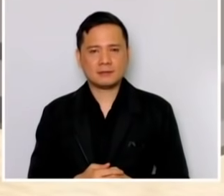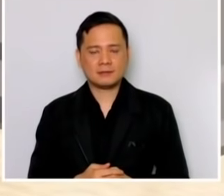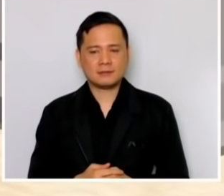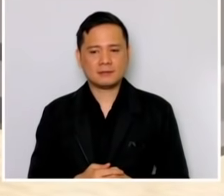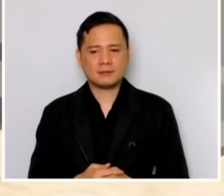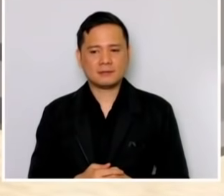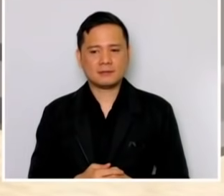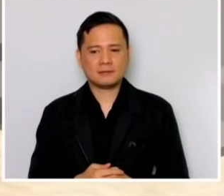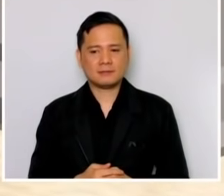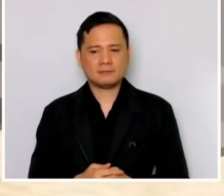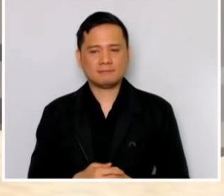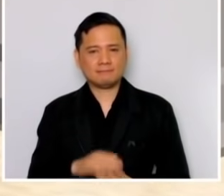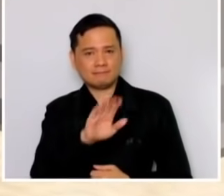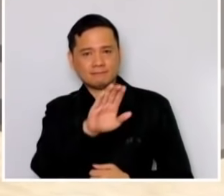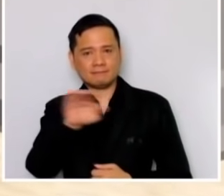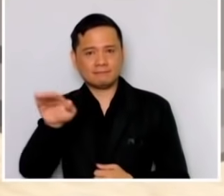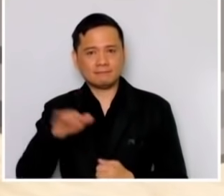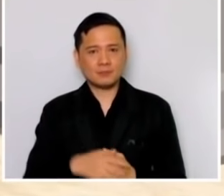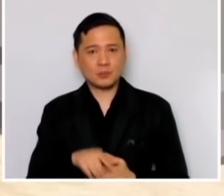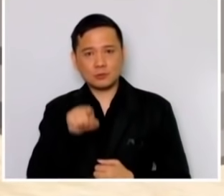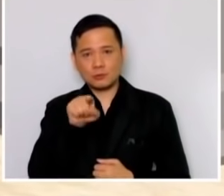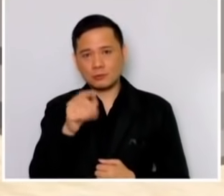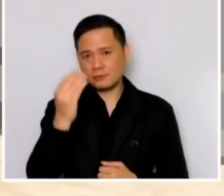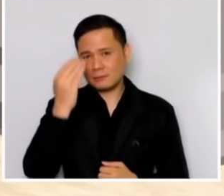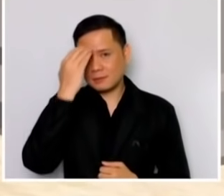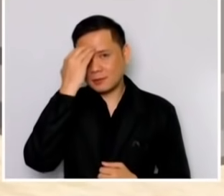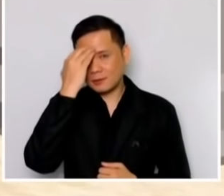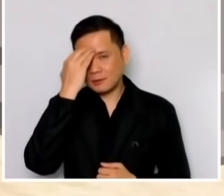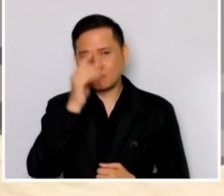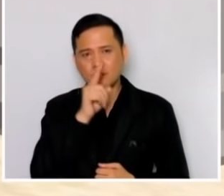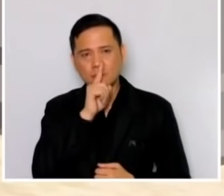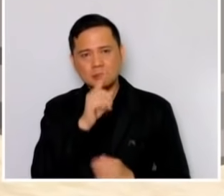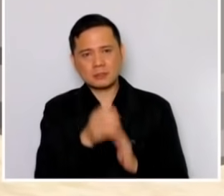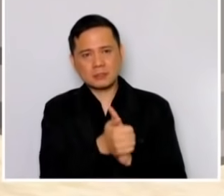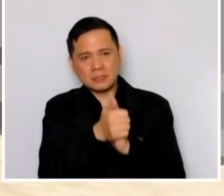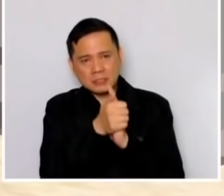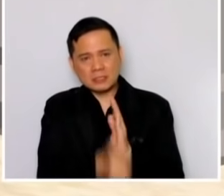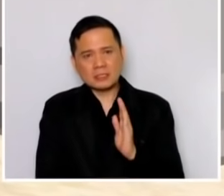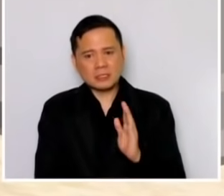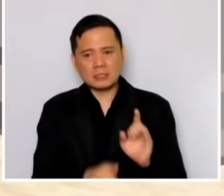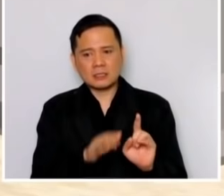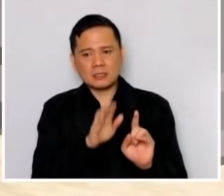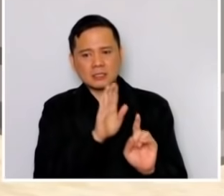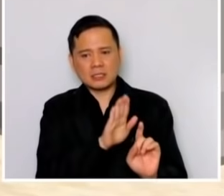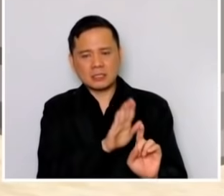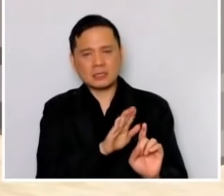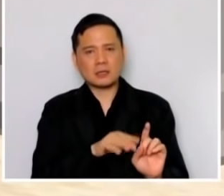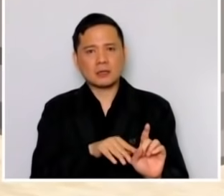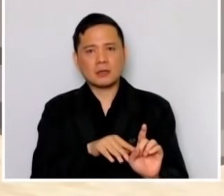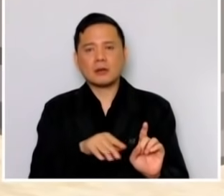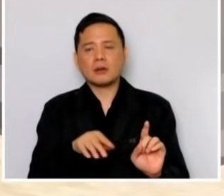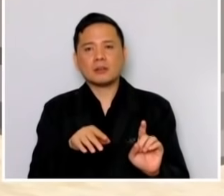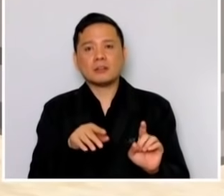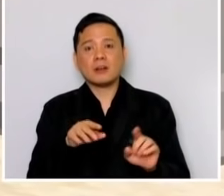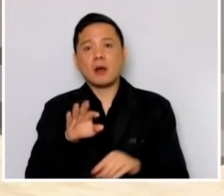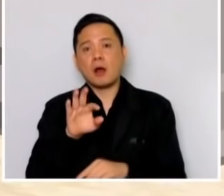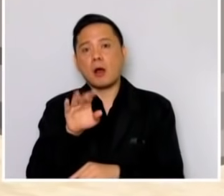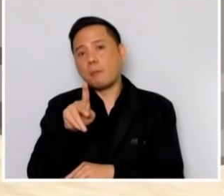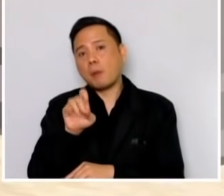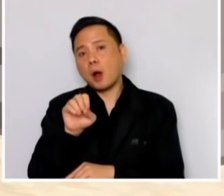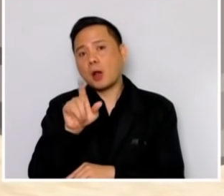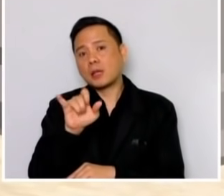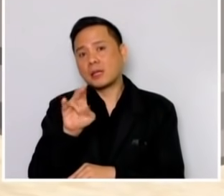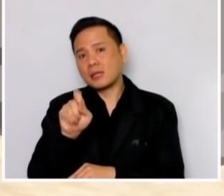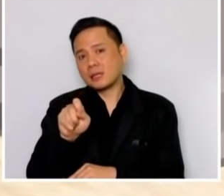Mga kapamilya, alam nyo ba na sa sobrang husay nilang magpakalat ng mga binhi sa iba't ibang lugar sa mga gubat, tinatawag